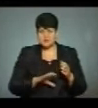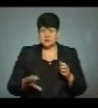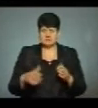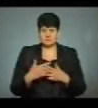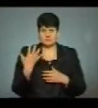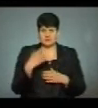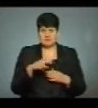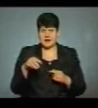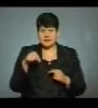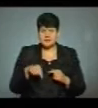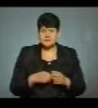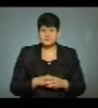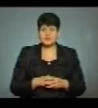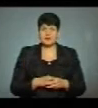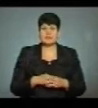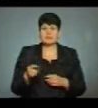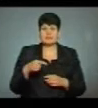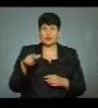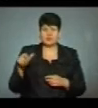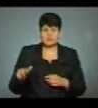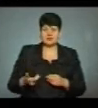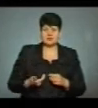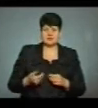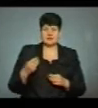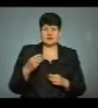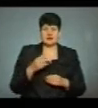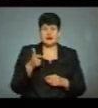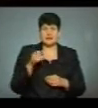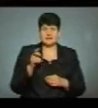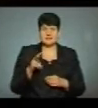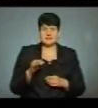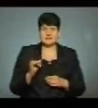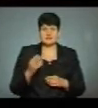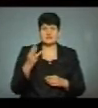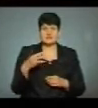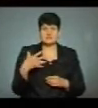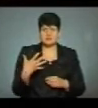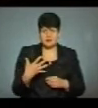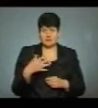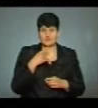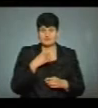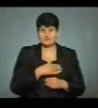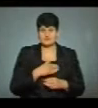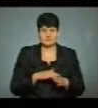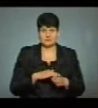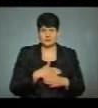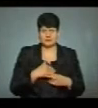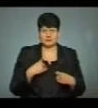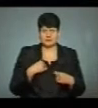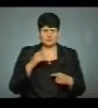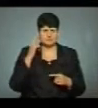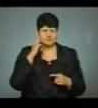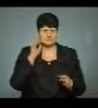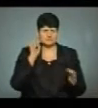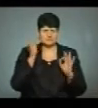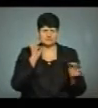метрів. Тернополянин Роман живе у будинку на вулиці Галицькій, 35. Чоловік свого прізвища не називає. Каже, тоді уночі прокинувся від звуку сирен.